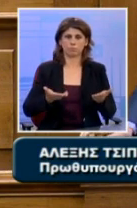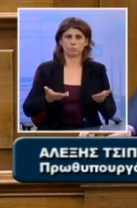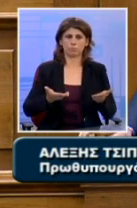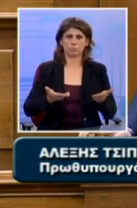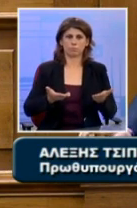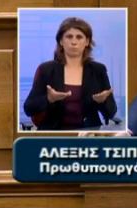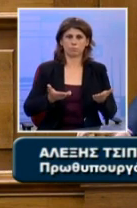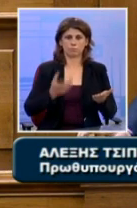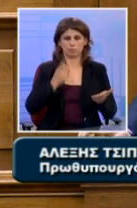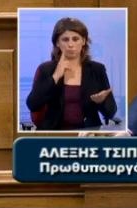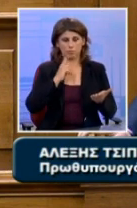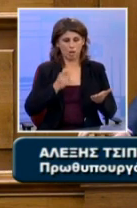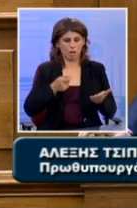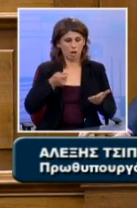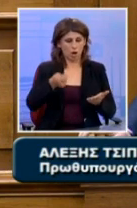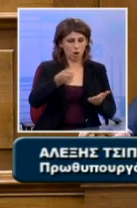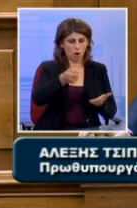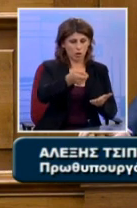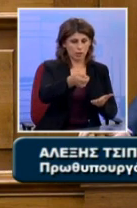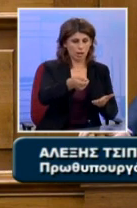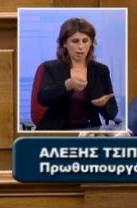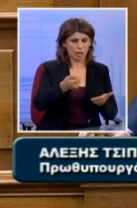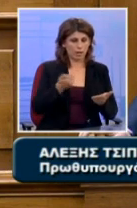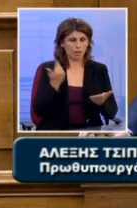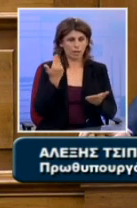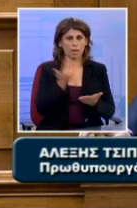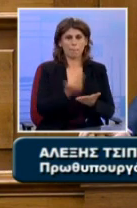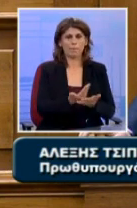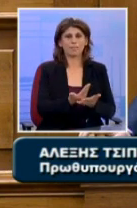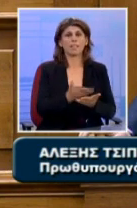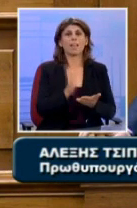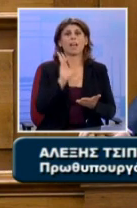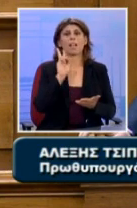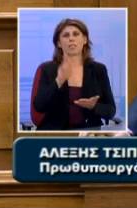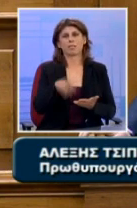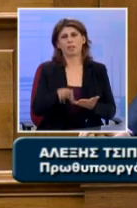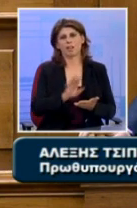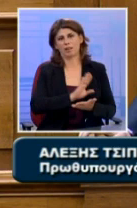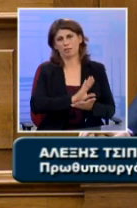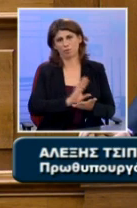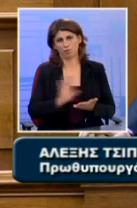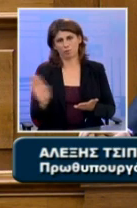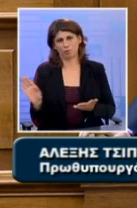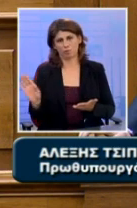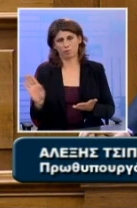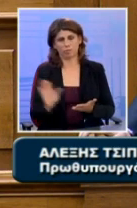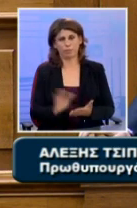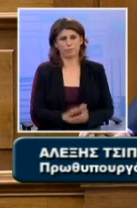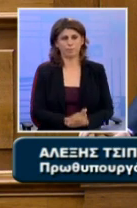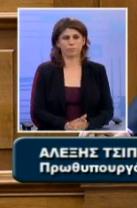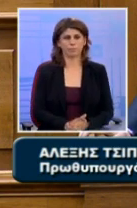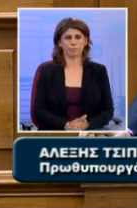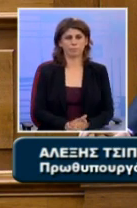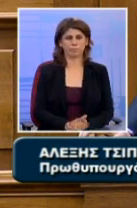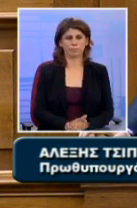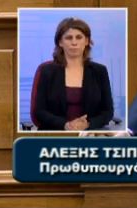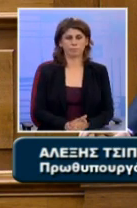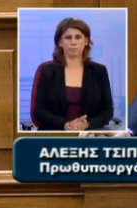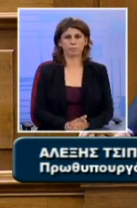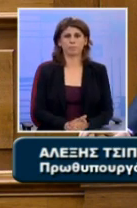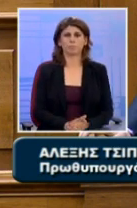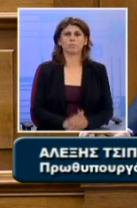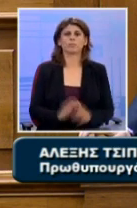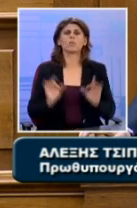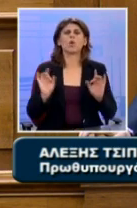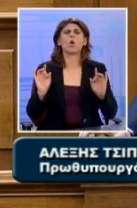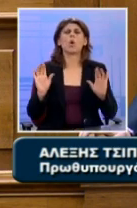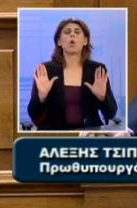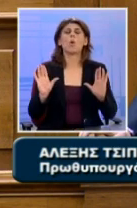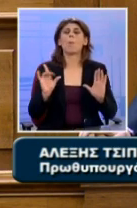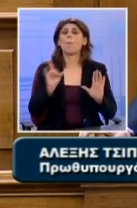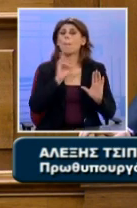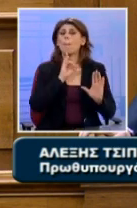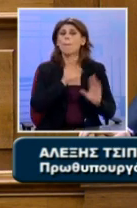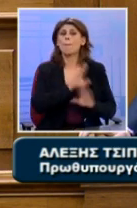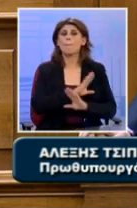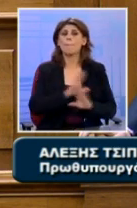τις απαιτήσεις δεν πρόκειται να αναγνωριστούν, όπως και καμία επίφαση